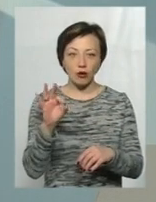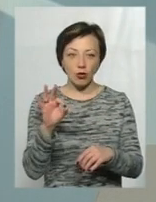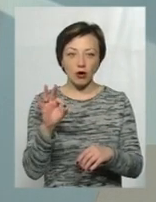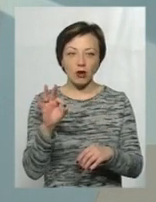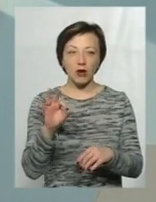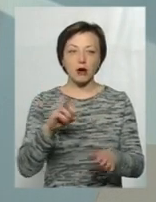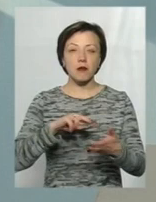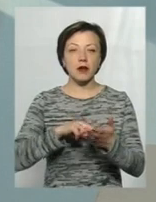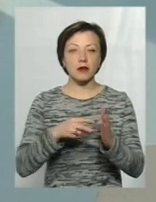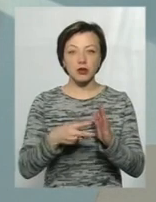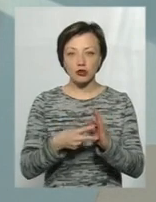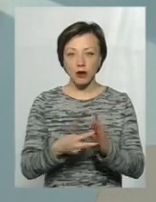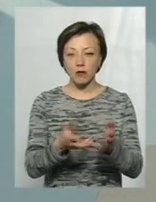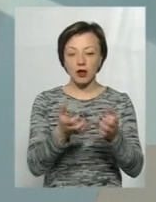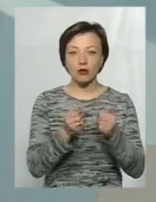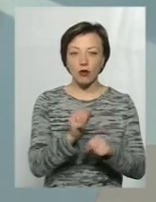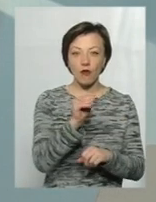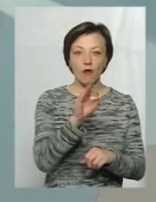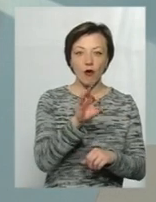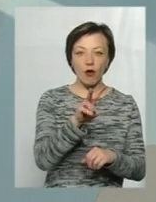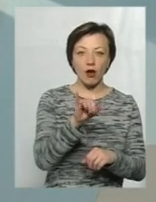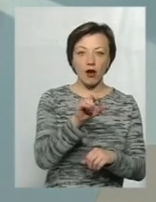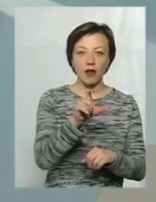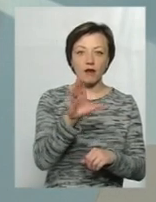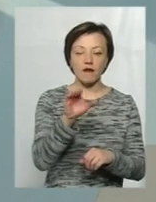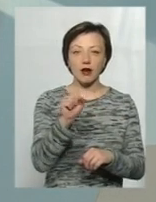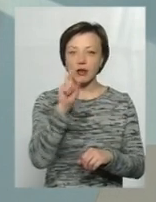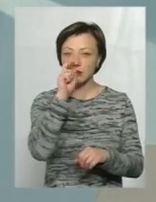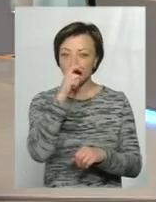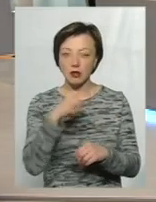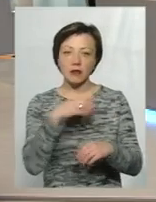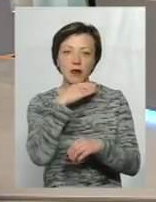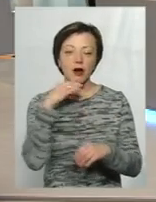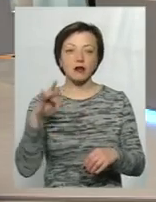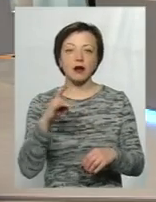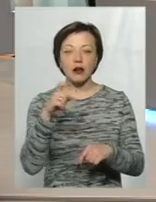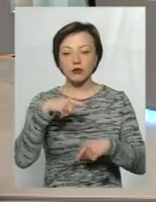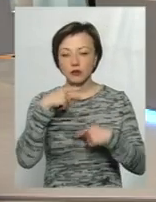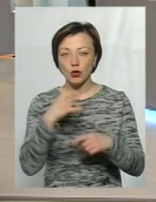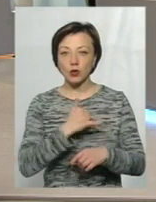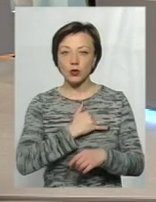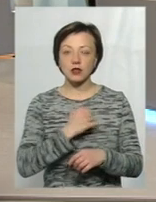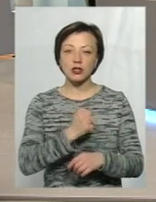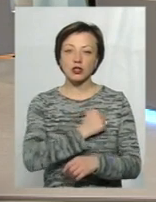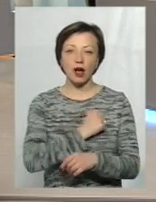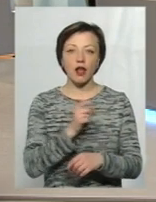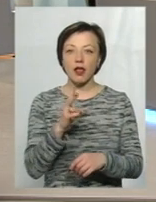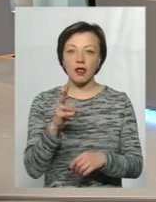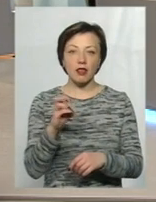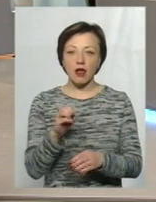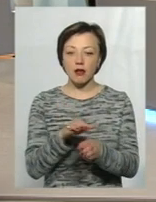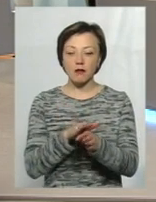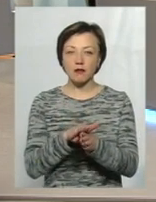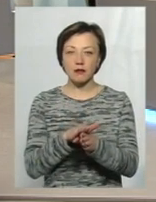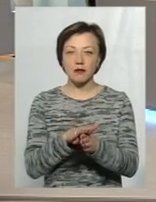вона передбачає як прийом фолієвої кислоти, про яку вже багато разів говорили, так, тому що в нас, на жаль, не збагачена мука, як в